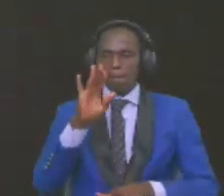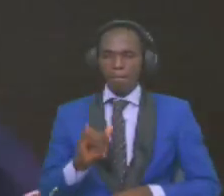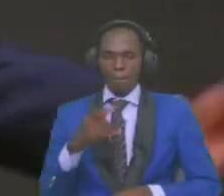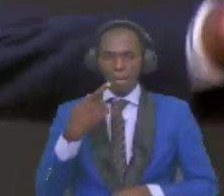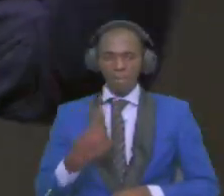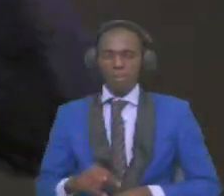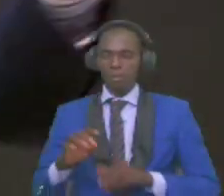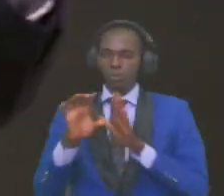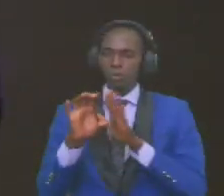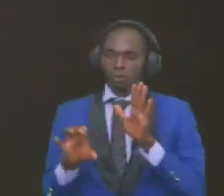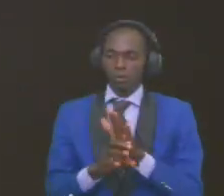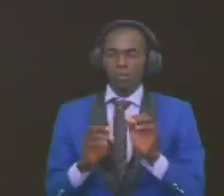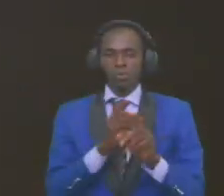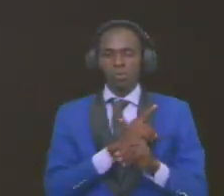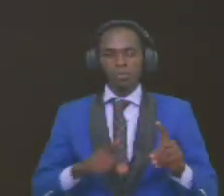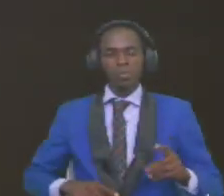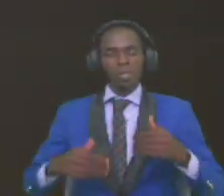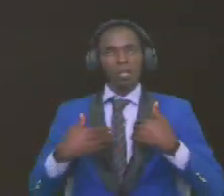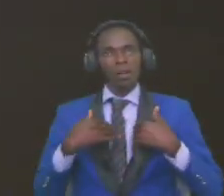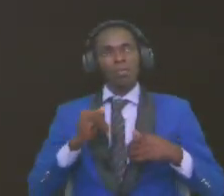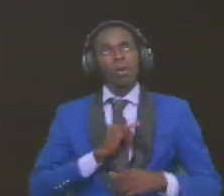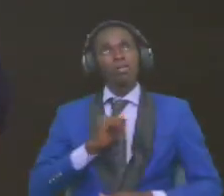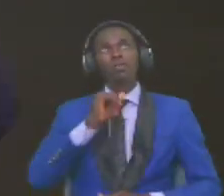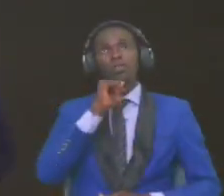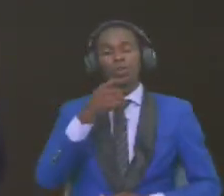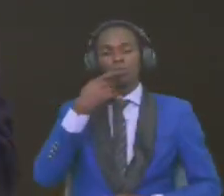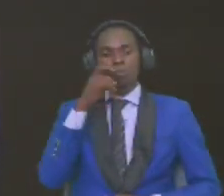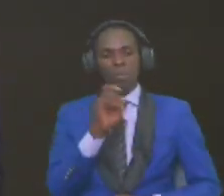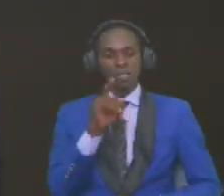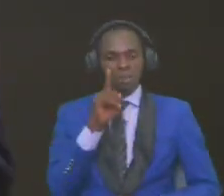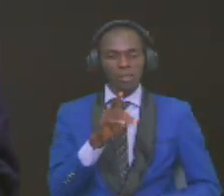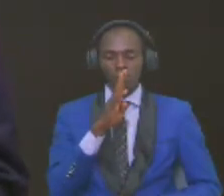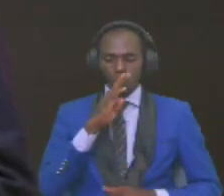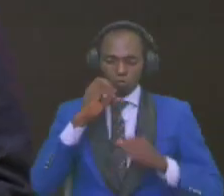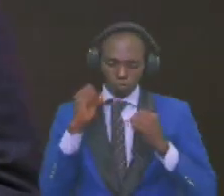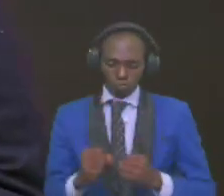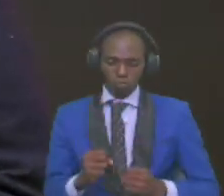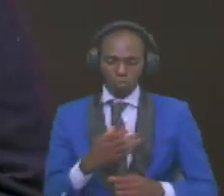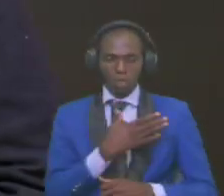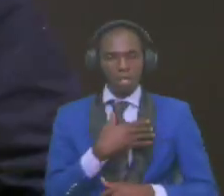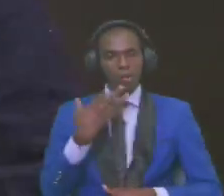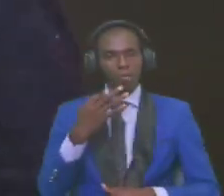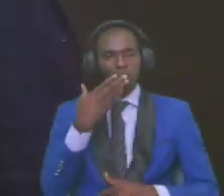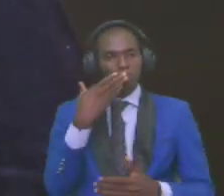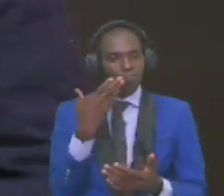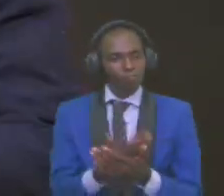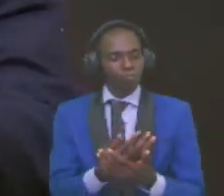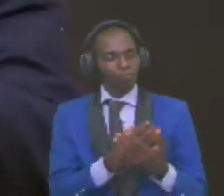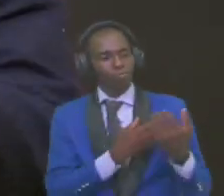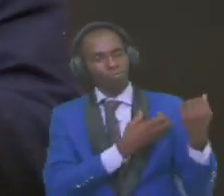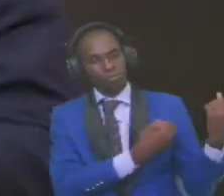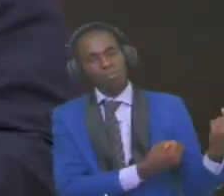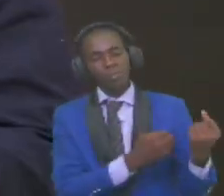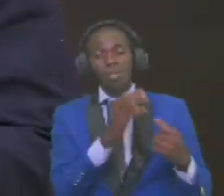pas jim et le seuil anti ne teste pas donné ses ordres pour tutoyer prends